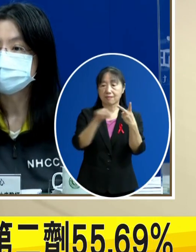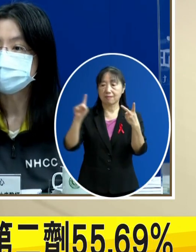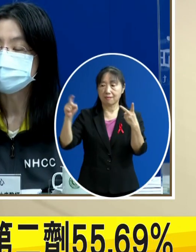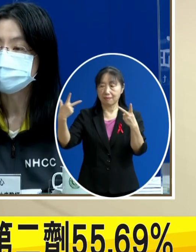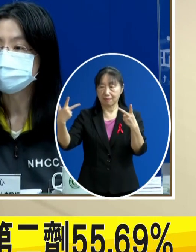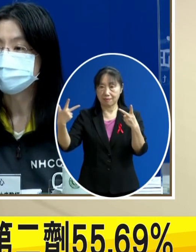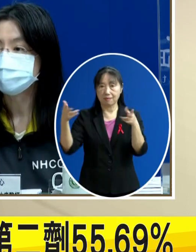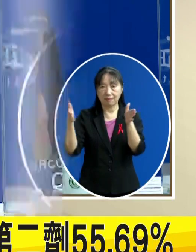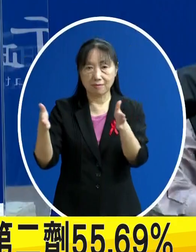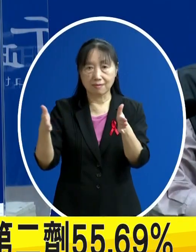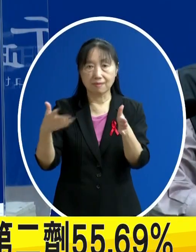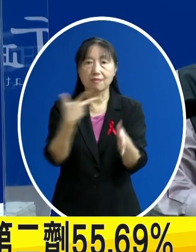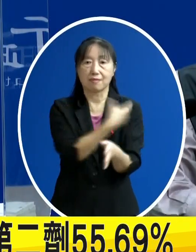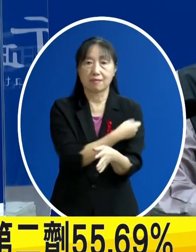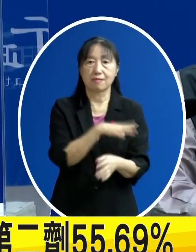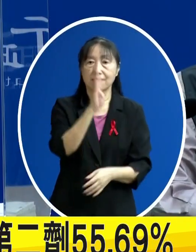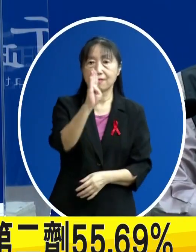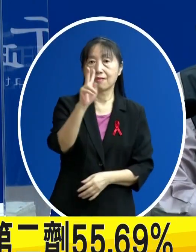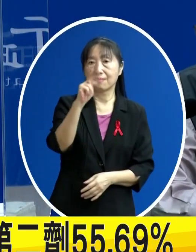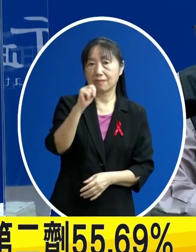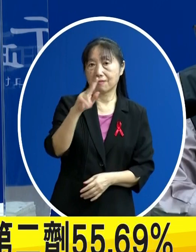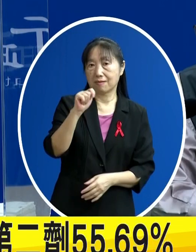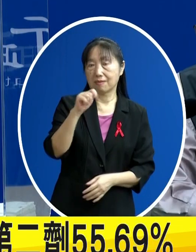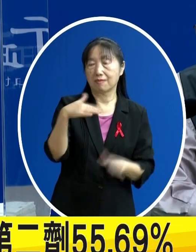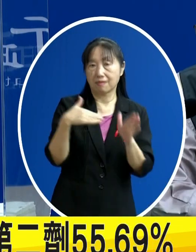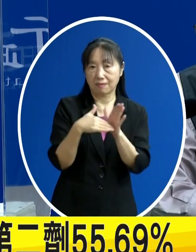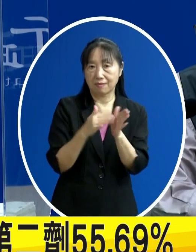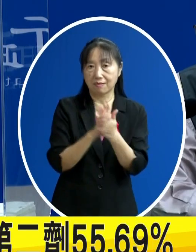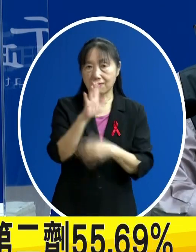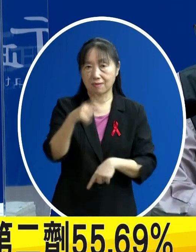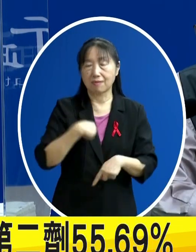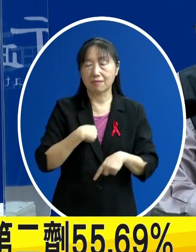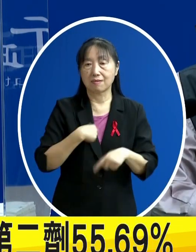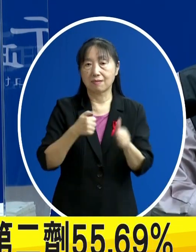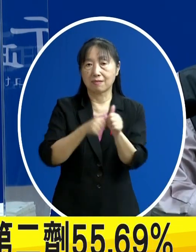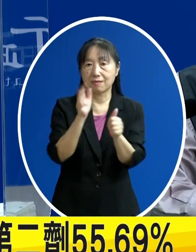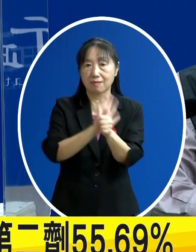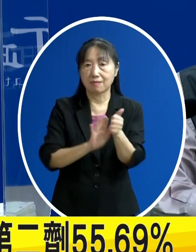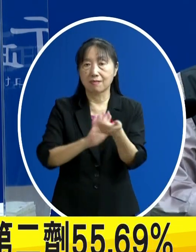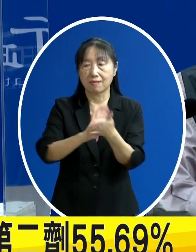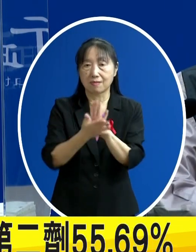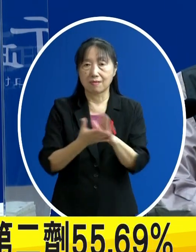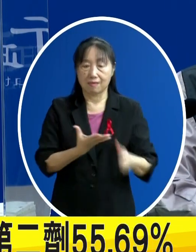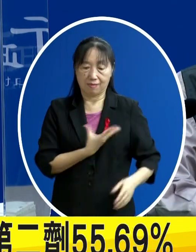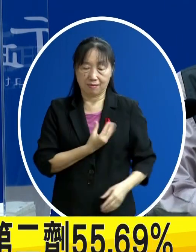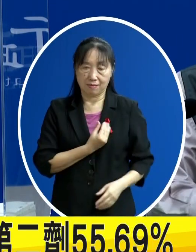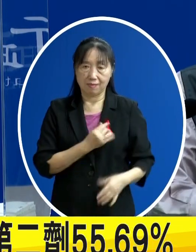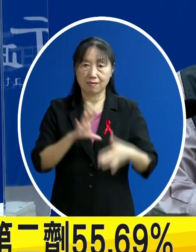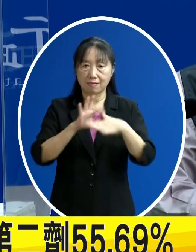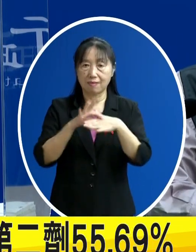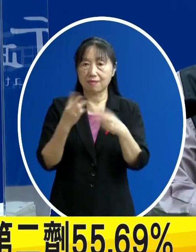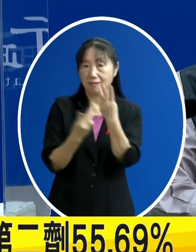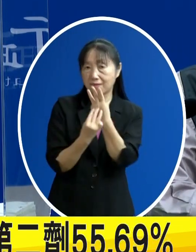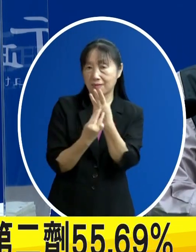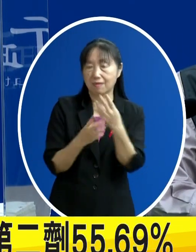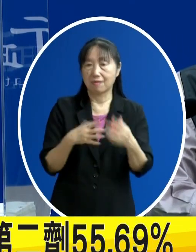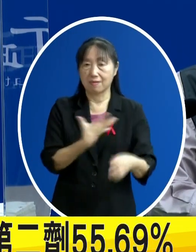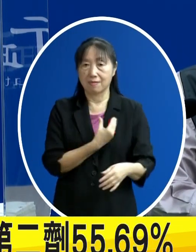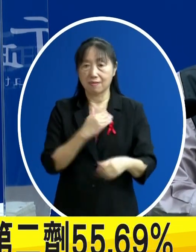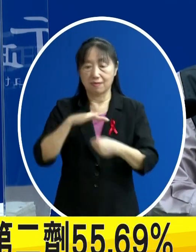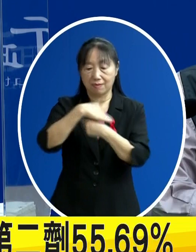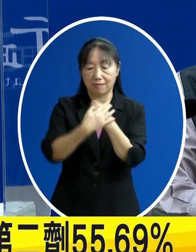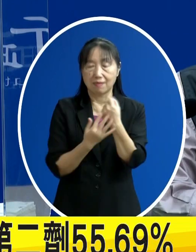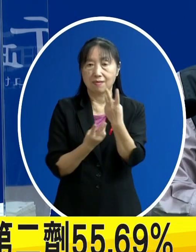少年在接种 BNT 之后呢，发生心肌炎或者是心包膜炎的情形。那男性居多，